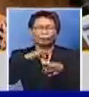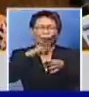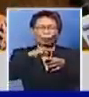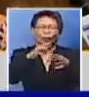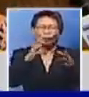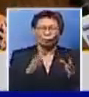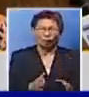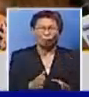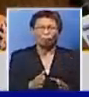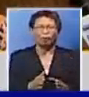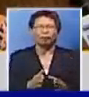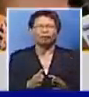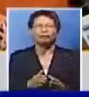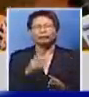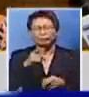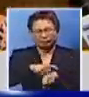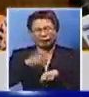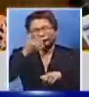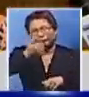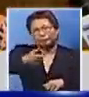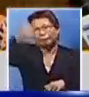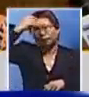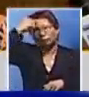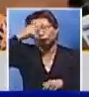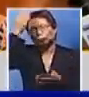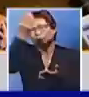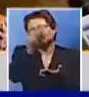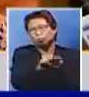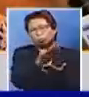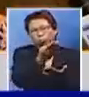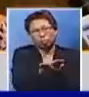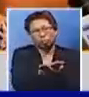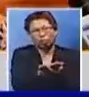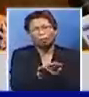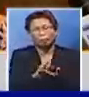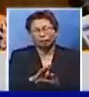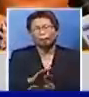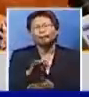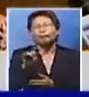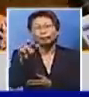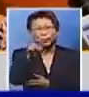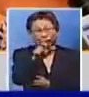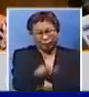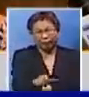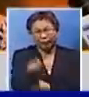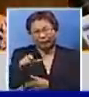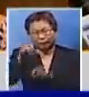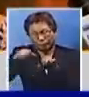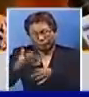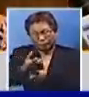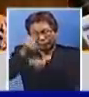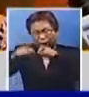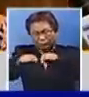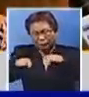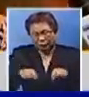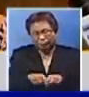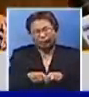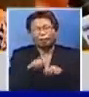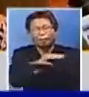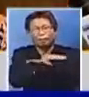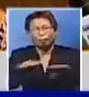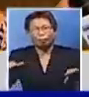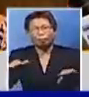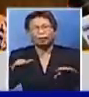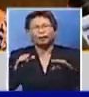majoritinya. Ini ketika yang terbaik untuk mereka membuktikan bahawa mereka juga boleh menang di kawasan-kawasan yang